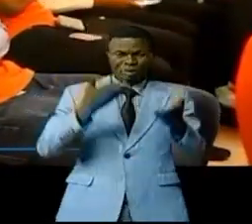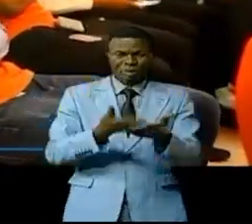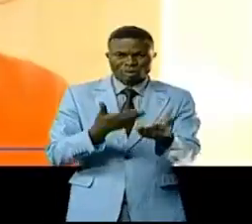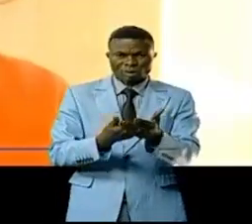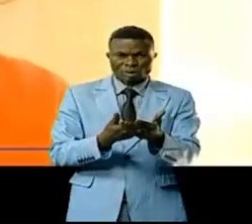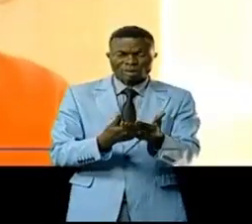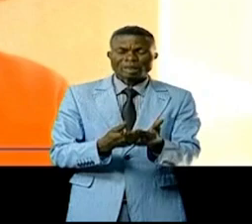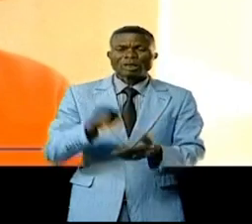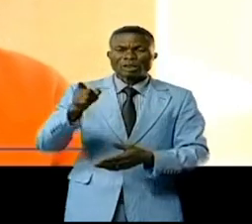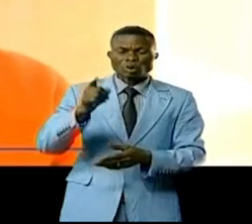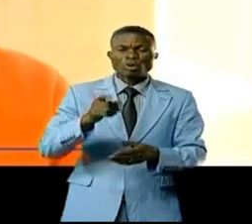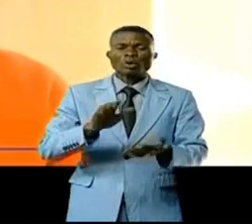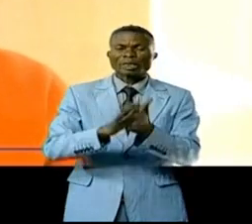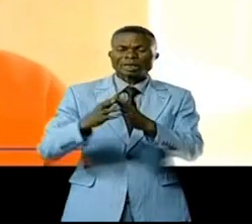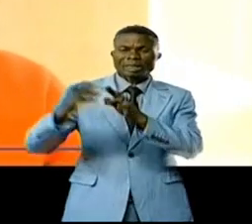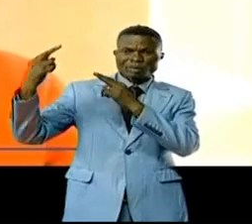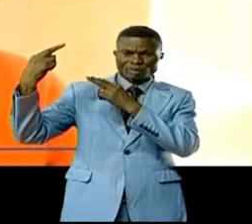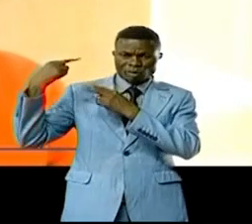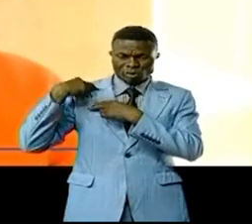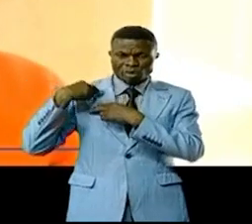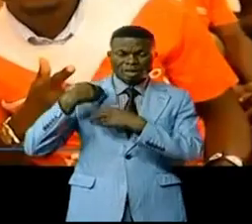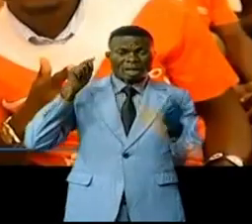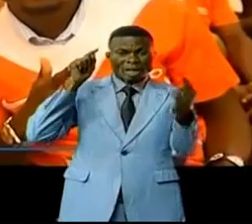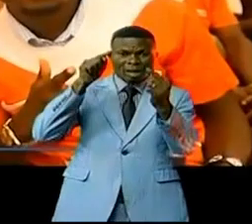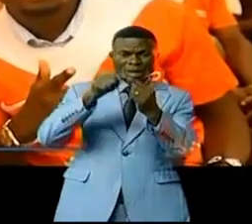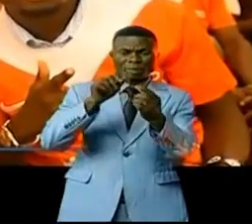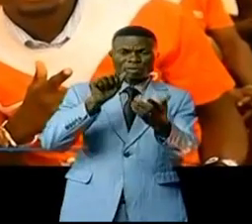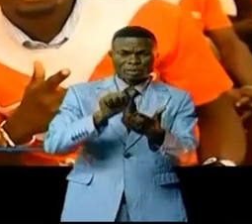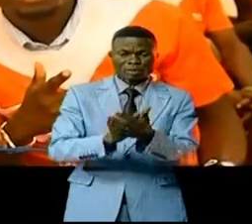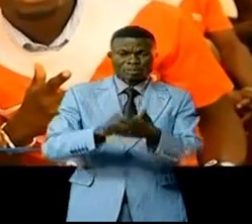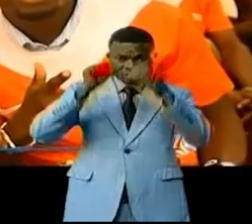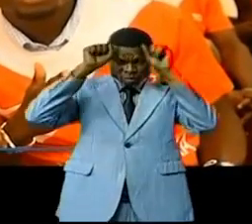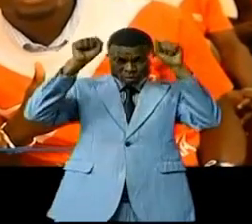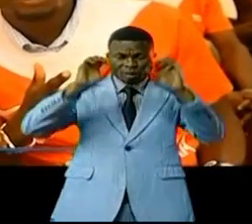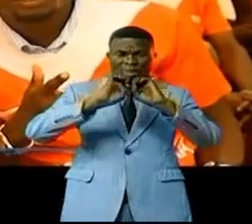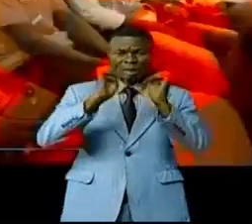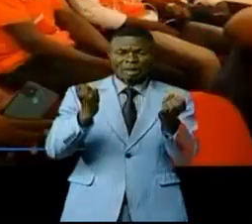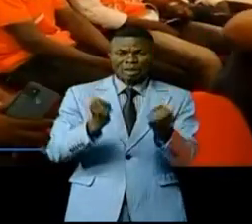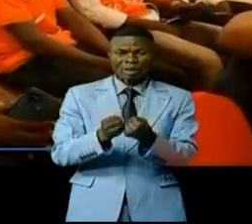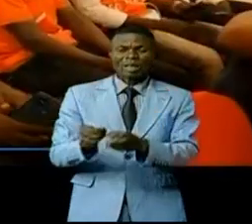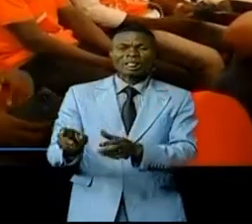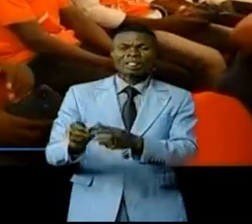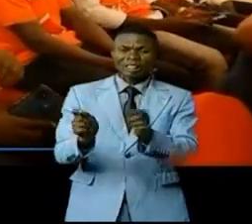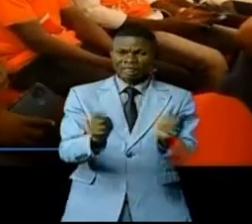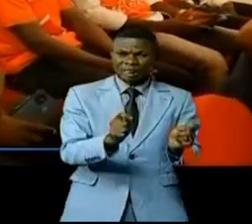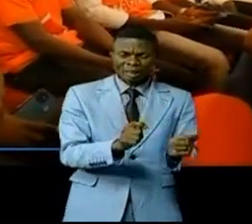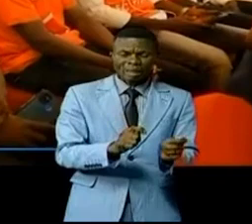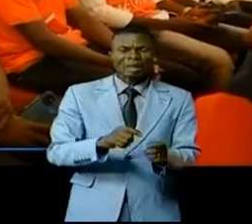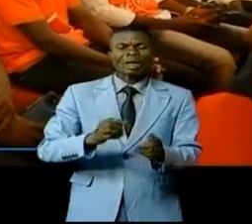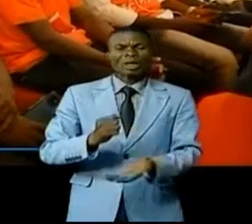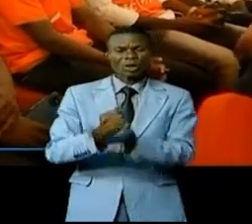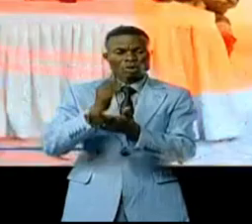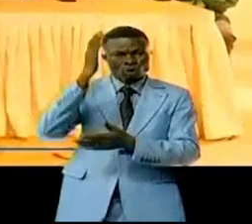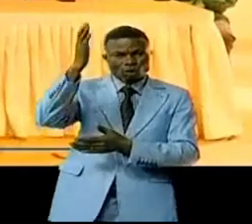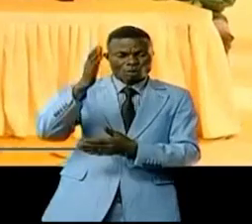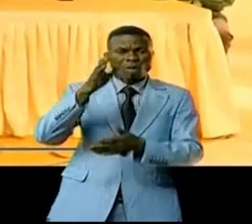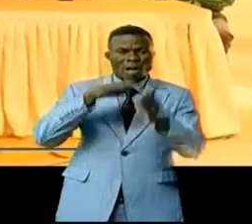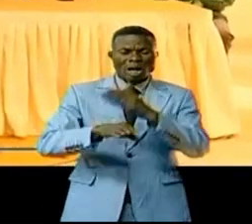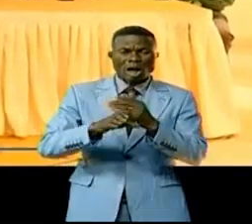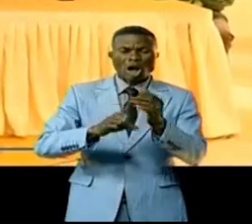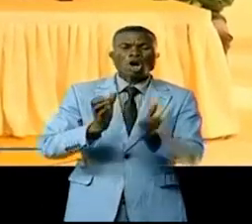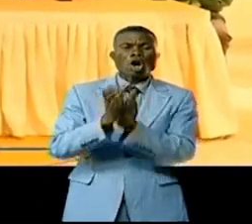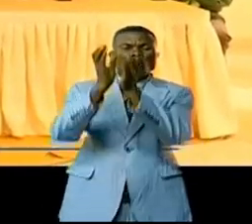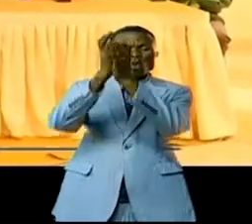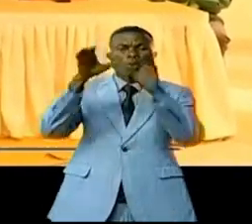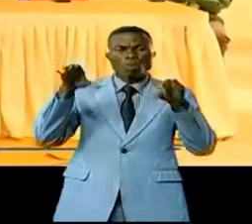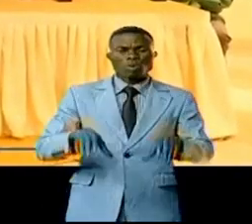va désormais diriger. L'objectif à court terme, selon le nouveau président du FC Tanganyika, c'est d'amener son club à la prochaine Coupe du Congo. Tout le comité